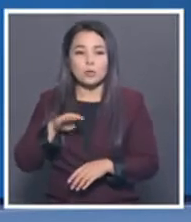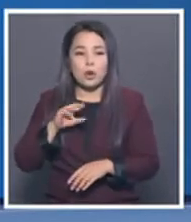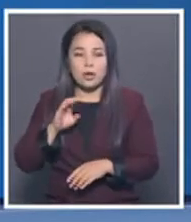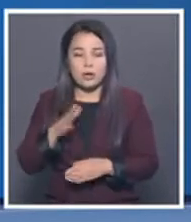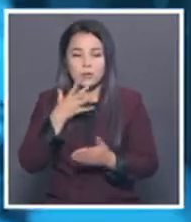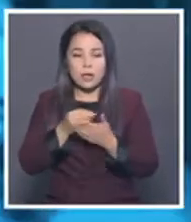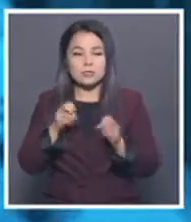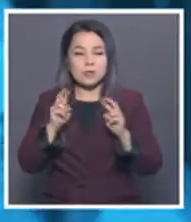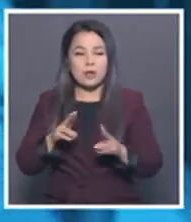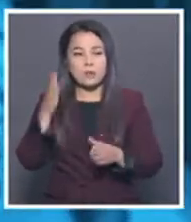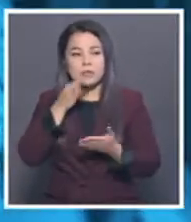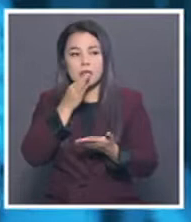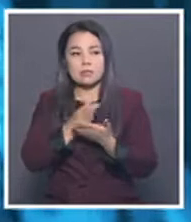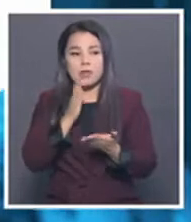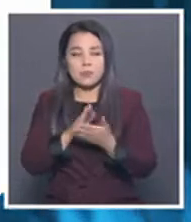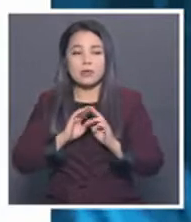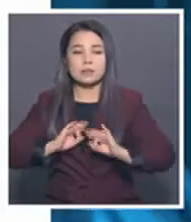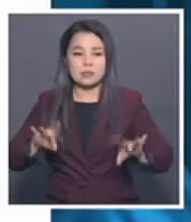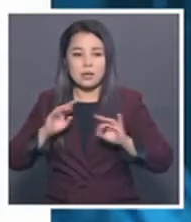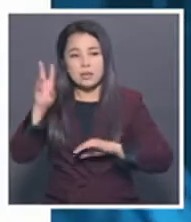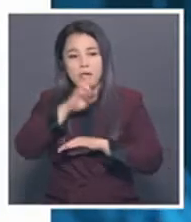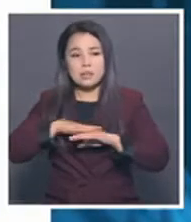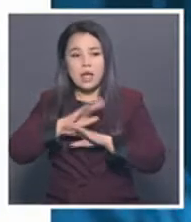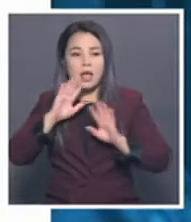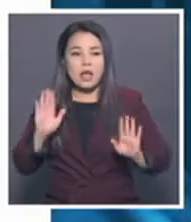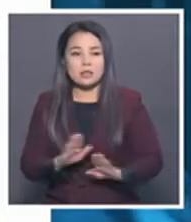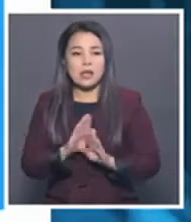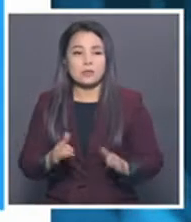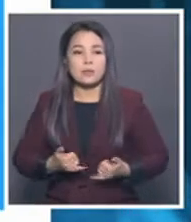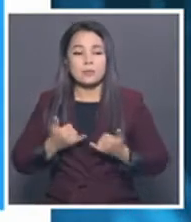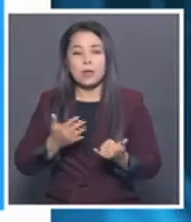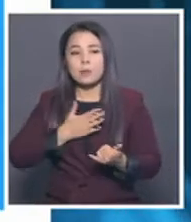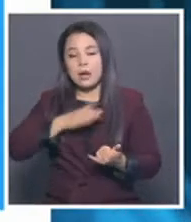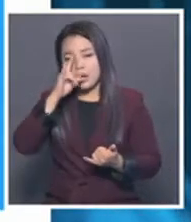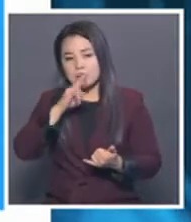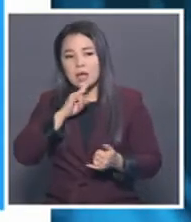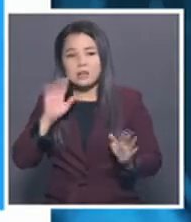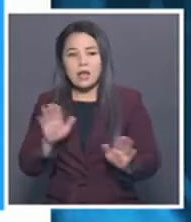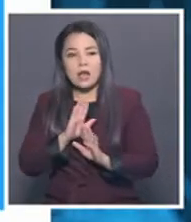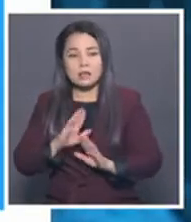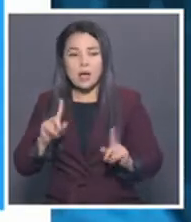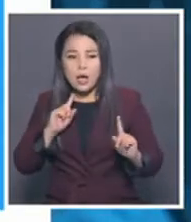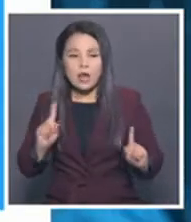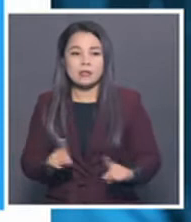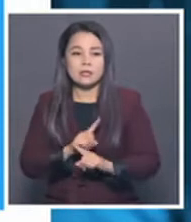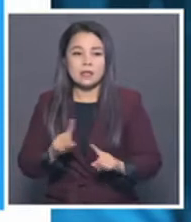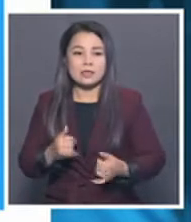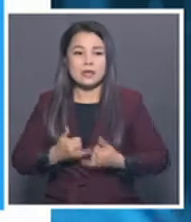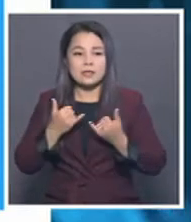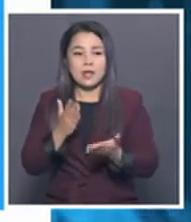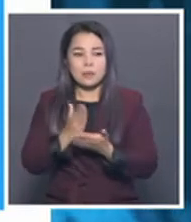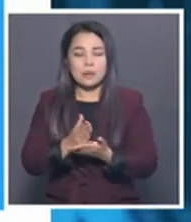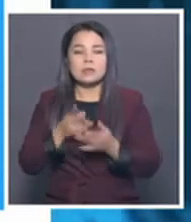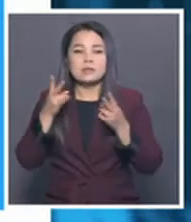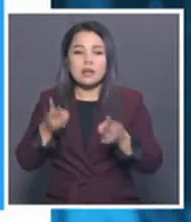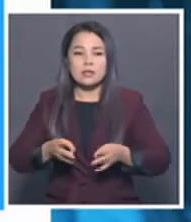парақшасында арнайы пікір жазды. Онда бүгін еліміздің әнұраны, менің Қазақстаным әнінің авторы, ұлт руханиятына талай сырлы саз